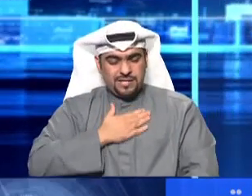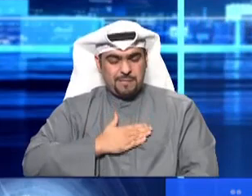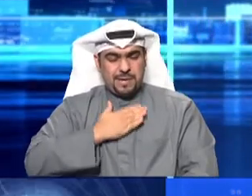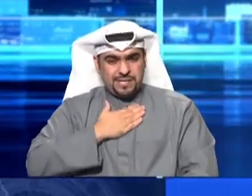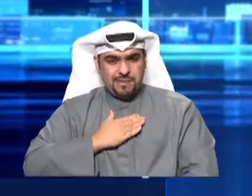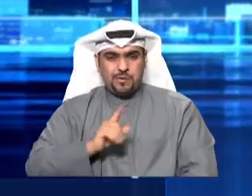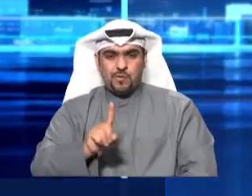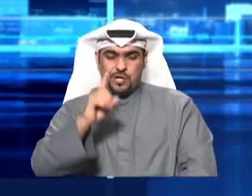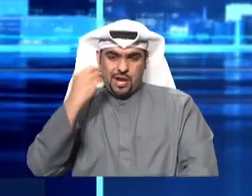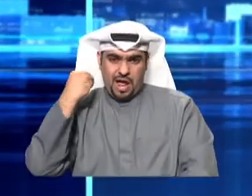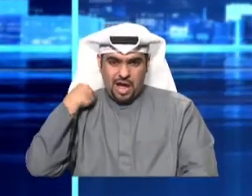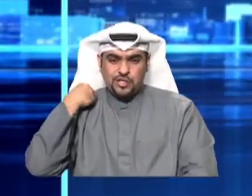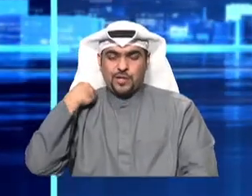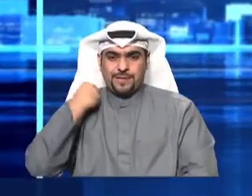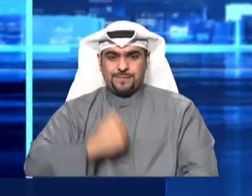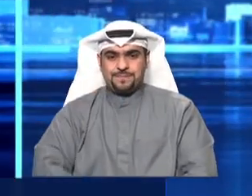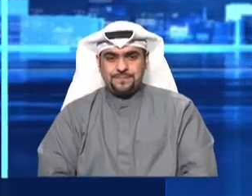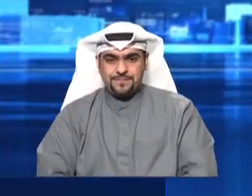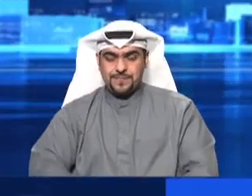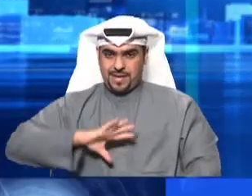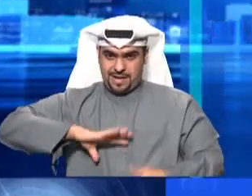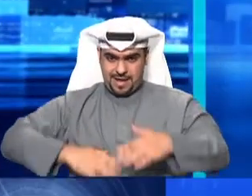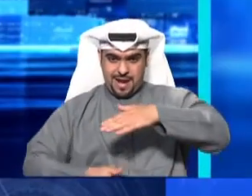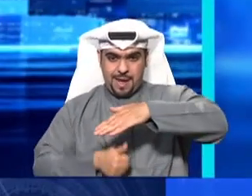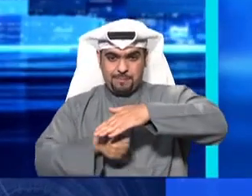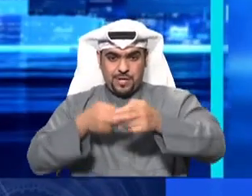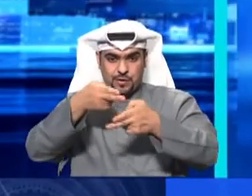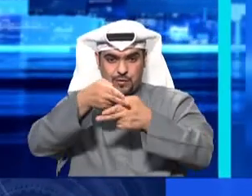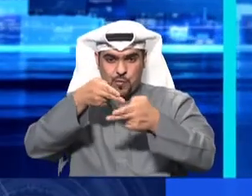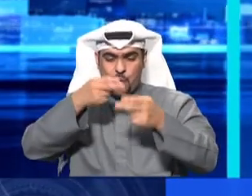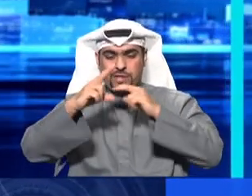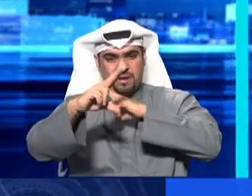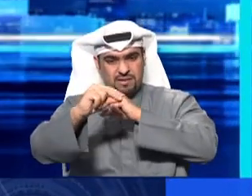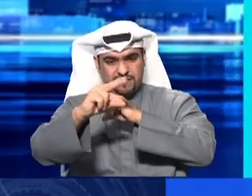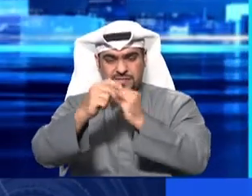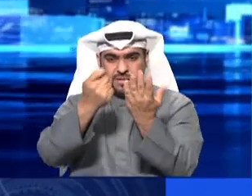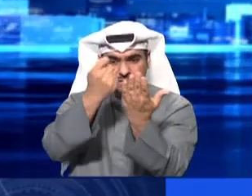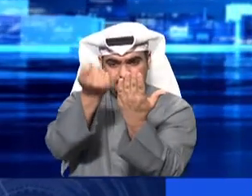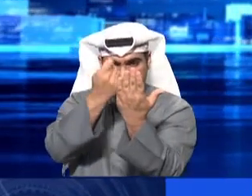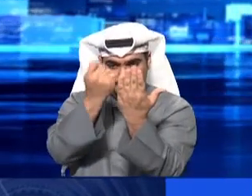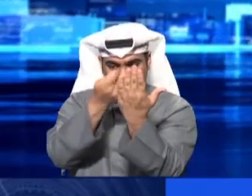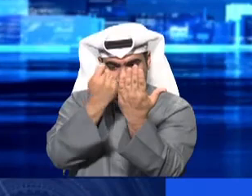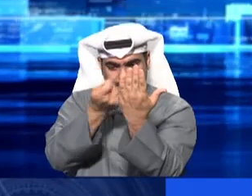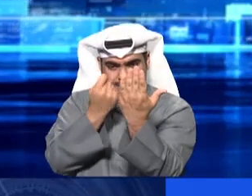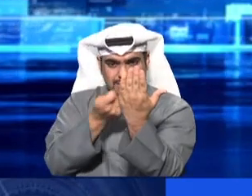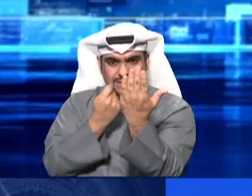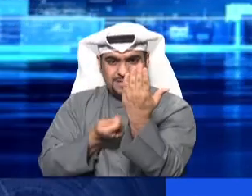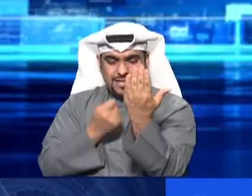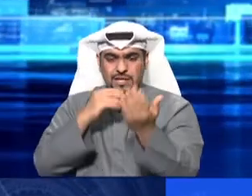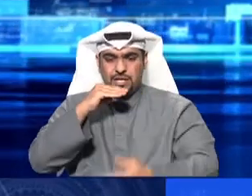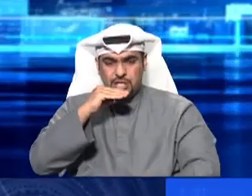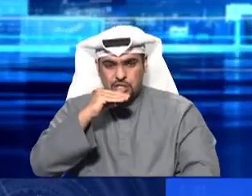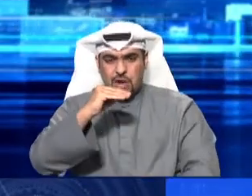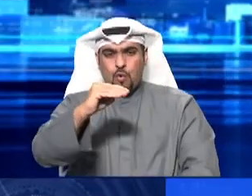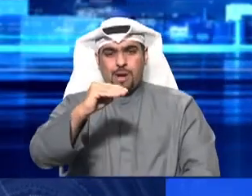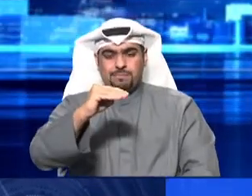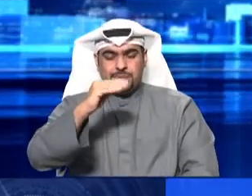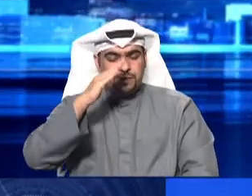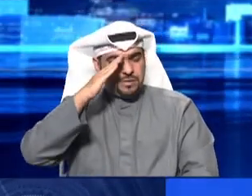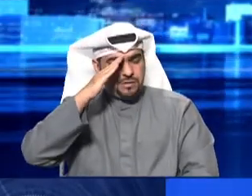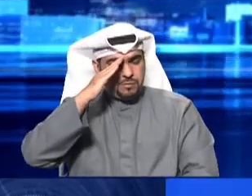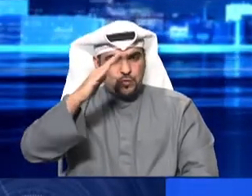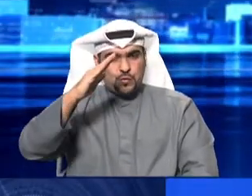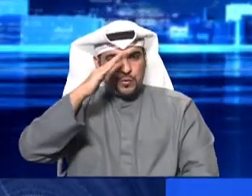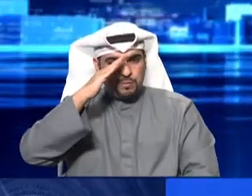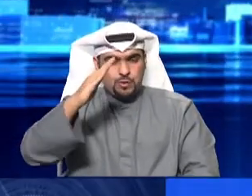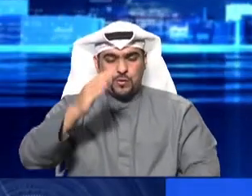العزاء. هذا وقد بعث حضرة صاحب السمو أمير البلاد الشيخ نواف الأحمد الجابر الصباح حفظه الله ورعاه